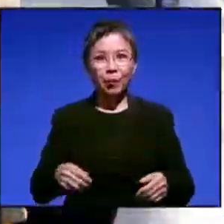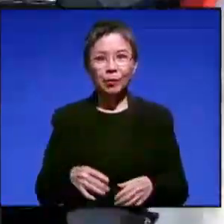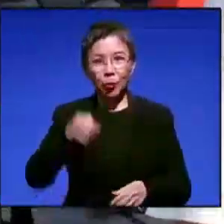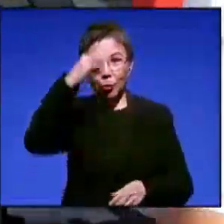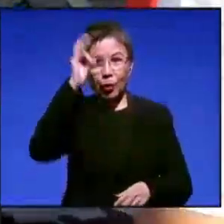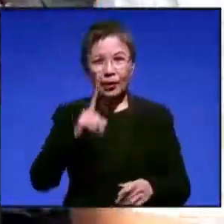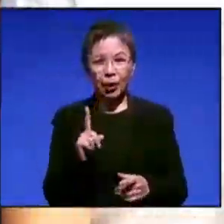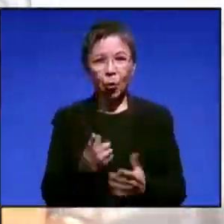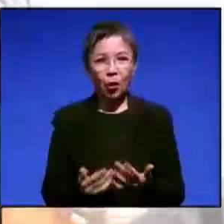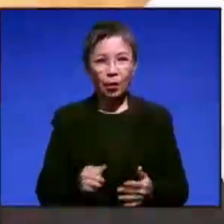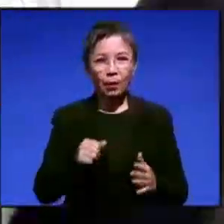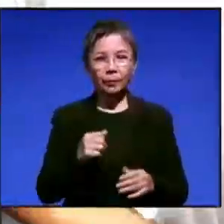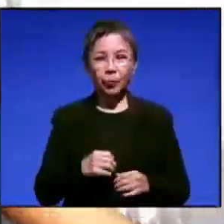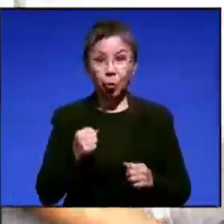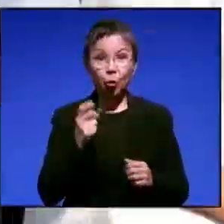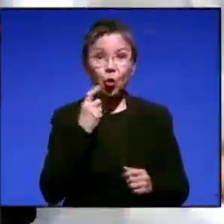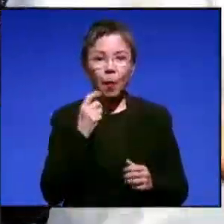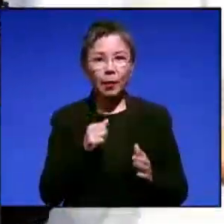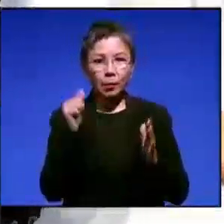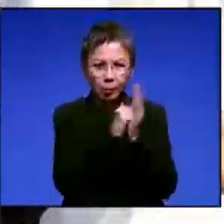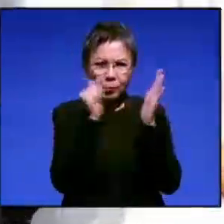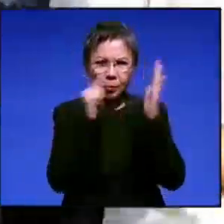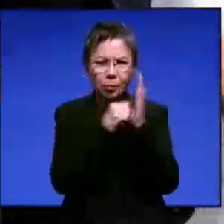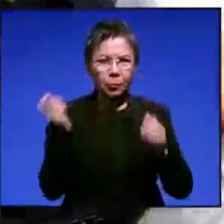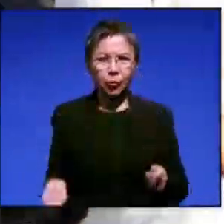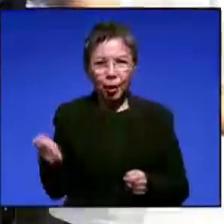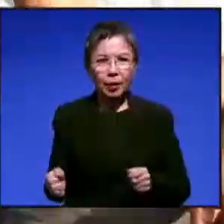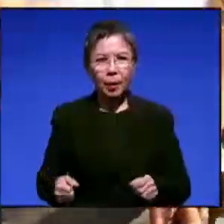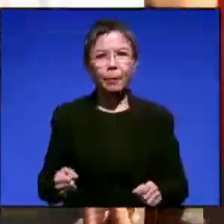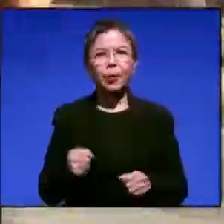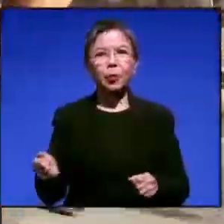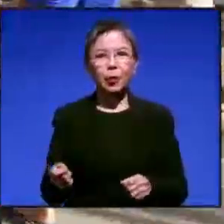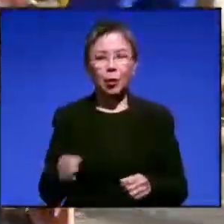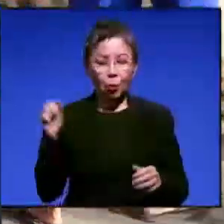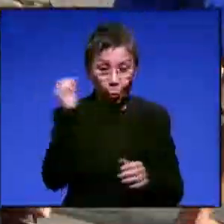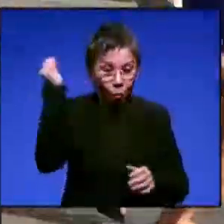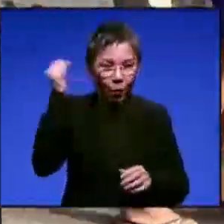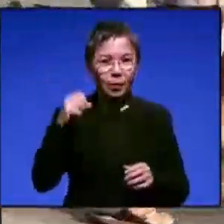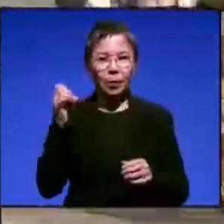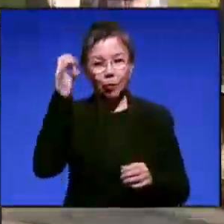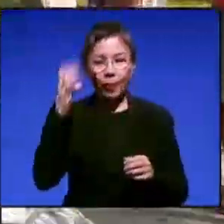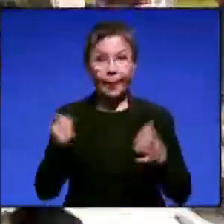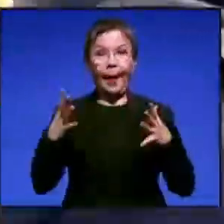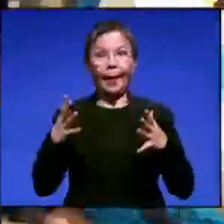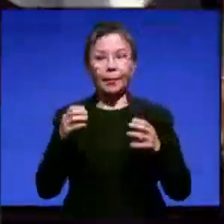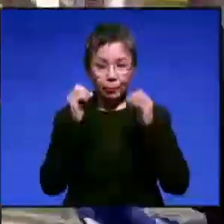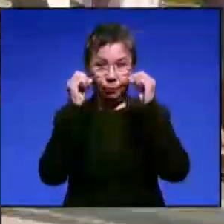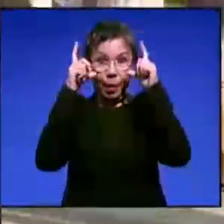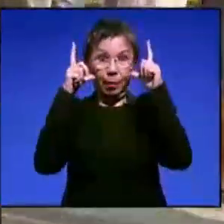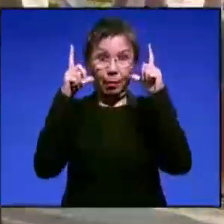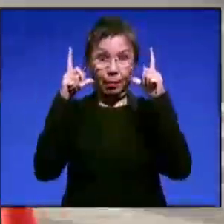bersama seorang warga kemudian memberanikan diri menggedor kaca dan pintu mobil. Gedoran membuat sopir kaget dan